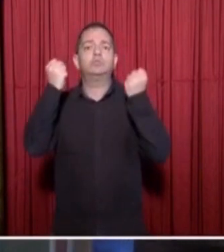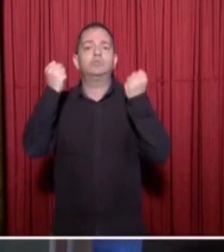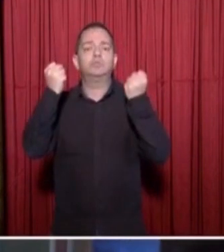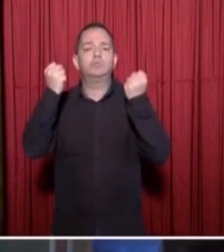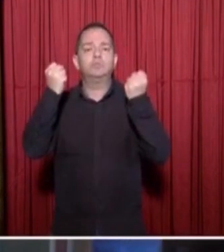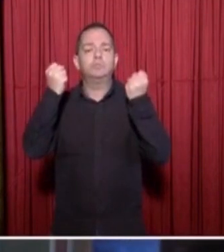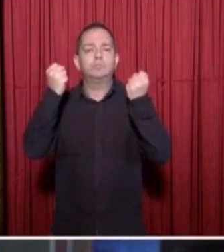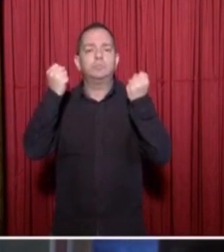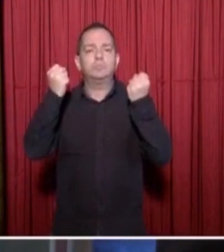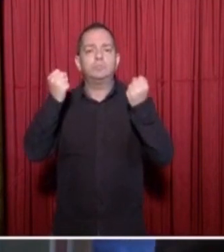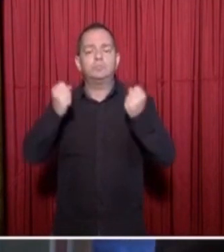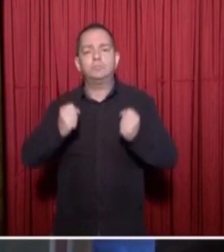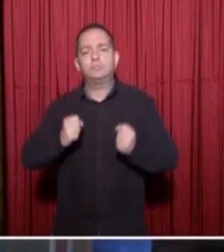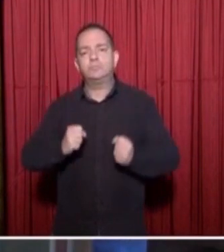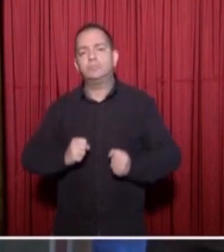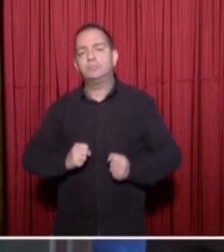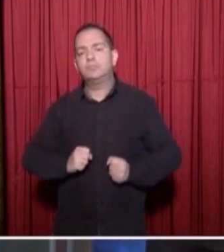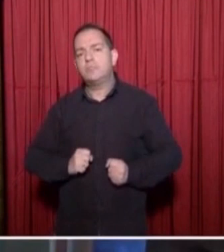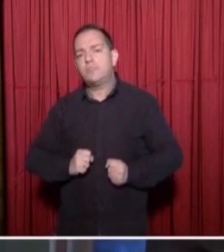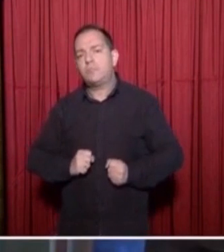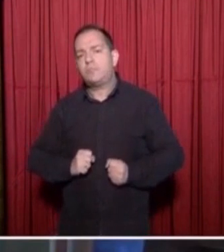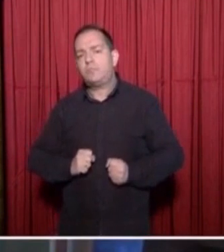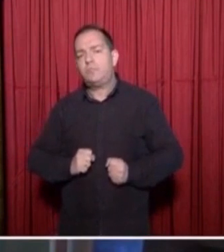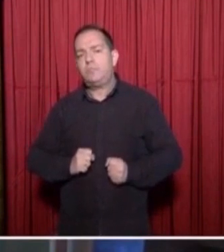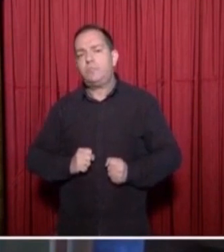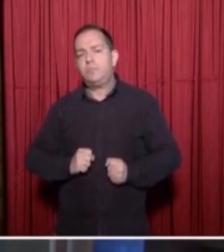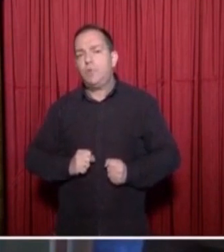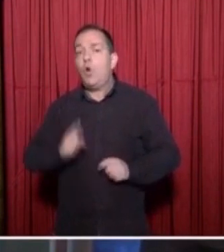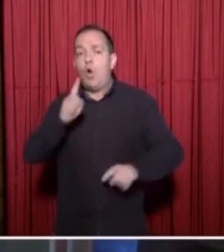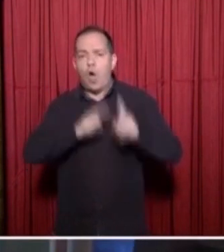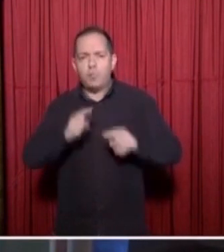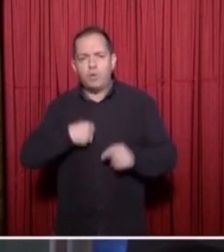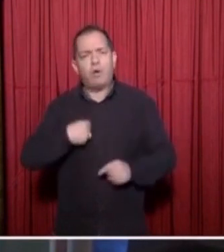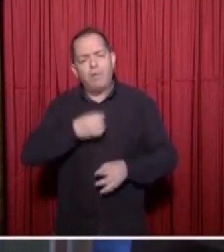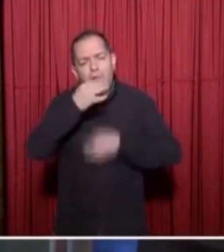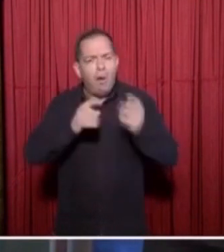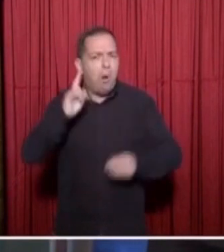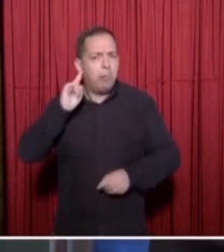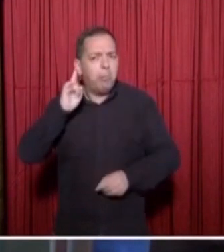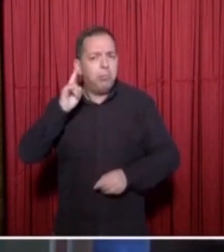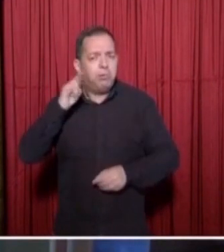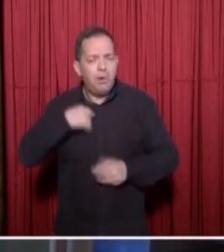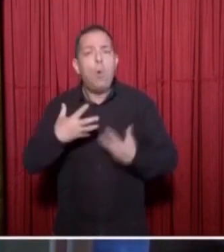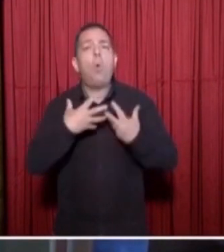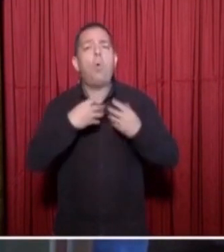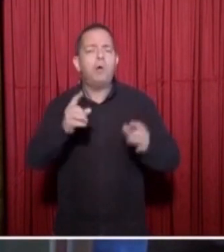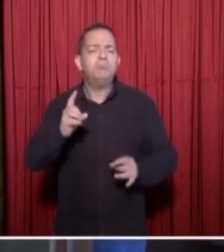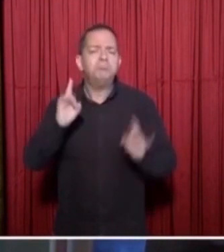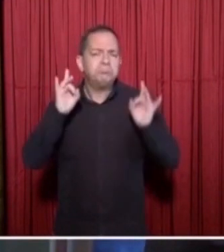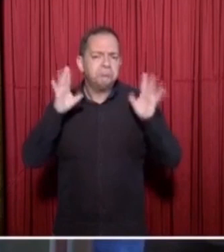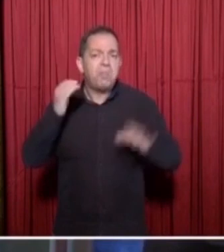σώσω τον κόσμον. Ο αθετών εμέ και ου λαμβάνει τα ρήματά